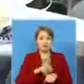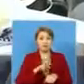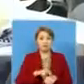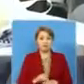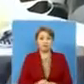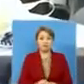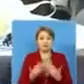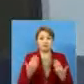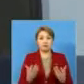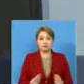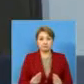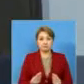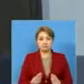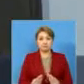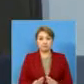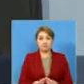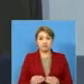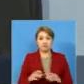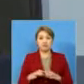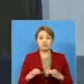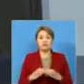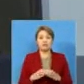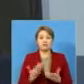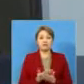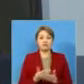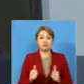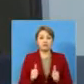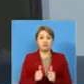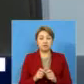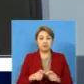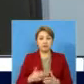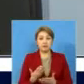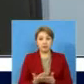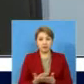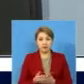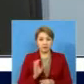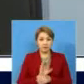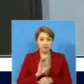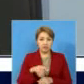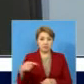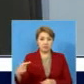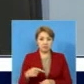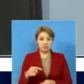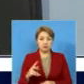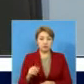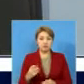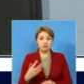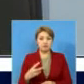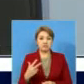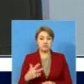На сегодняшний день в департамент и его территориальные подразделения поступило